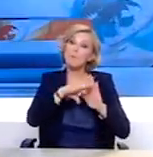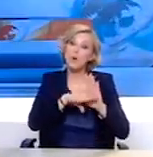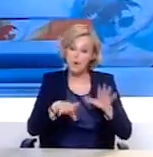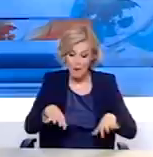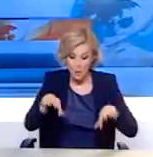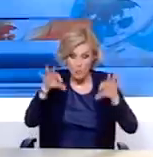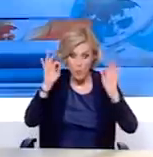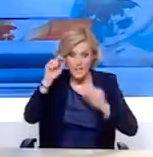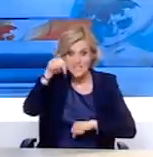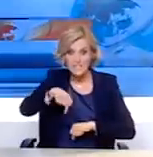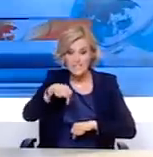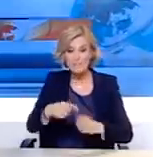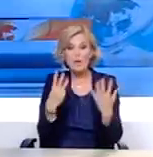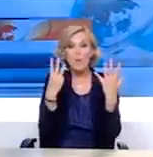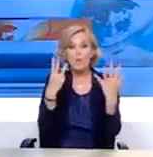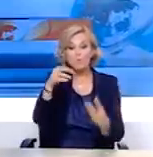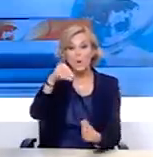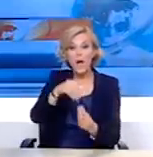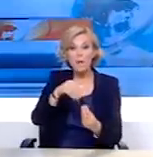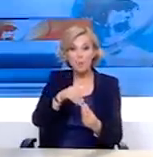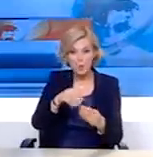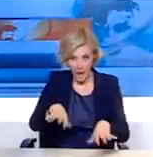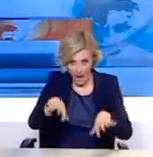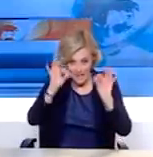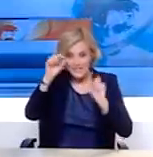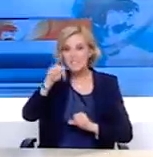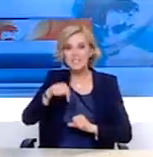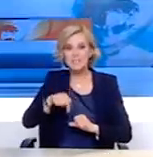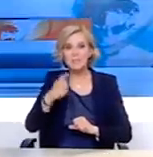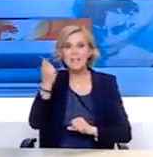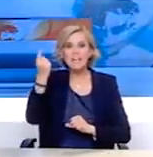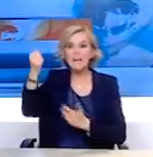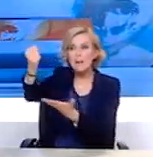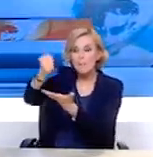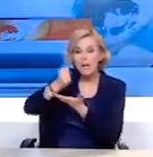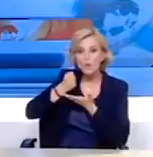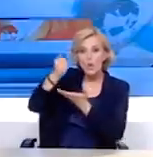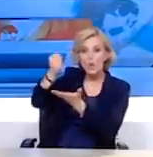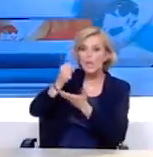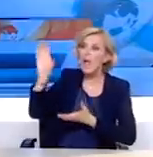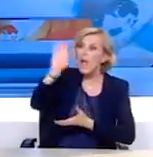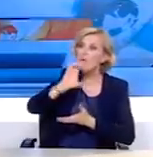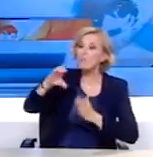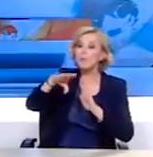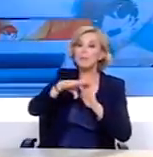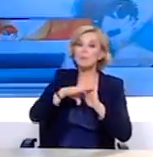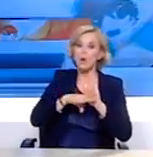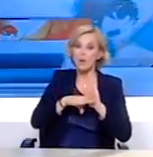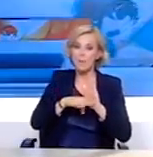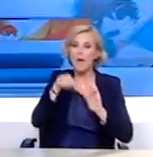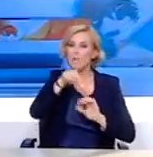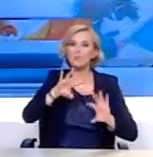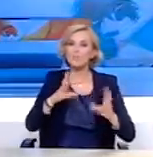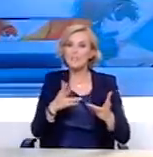από σήμερα 8 Απριλίου η υλοποίησή του και είναι χρηματοδοτούμενο από ευρωπαϊκά προγράμματα, και το πρόγραμμα